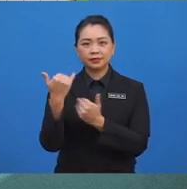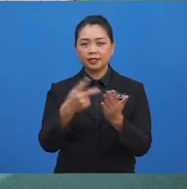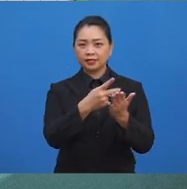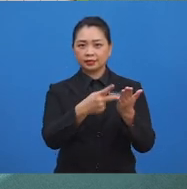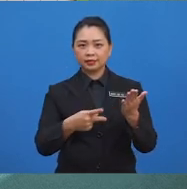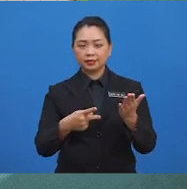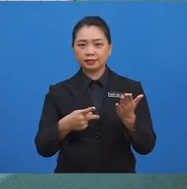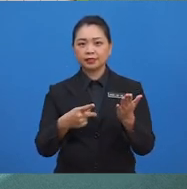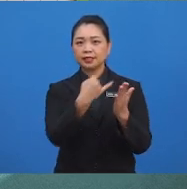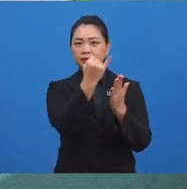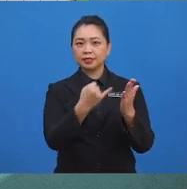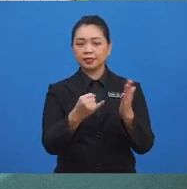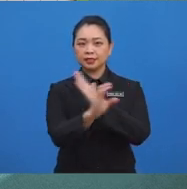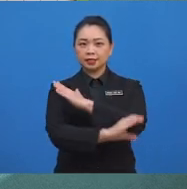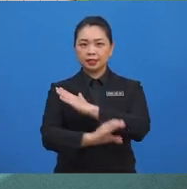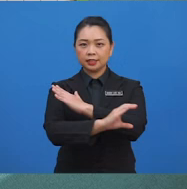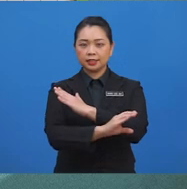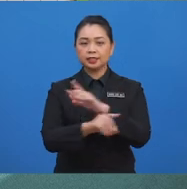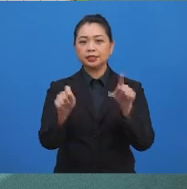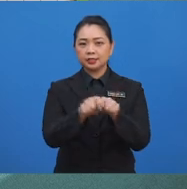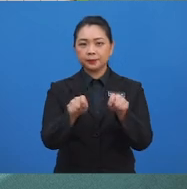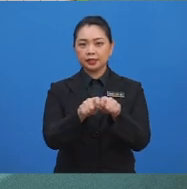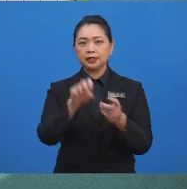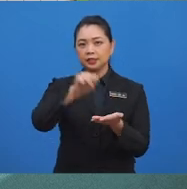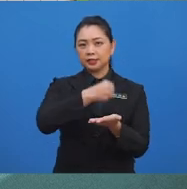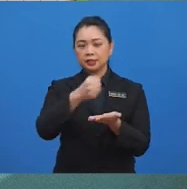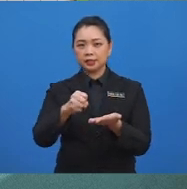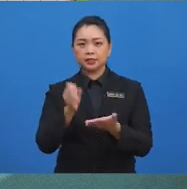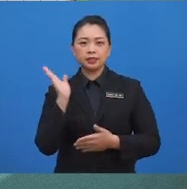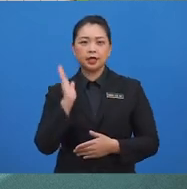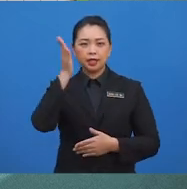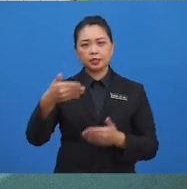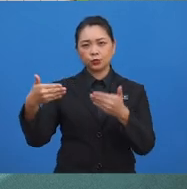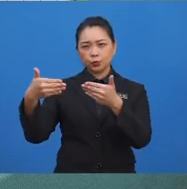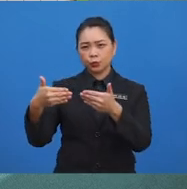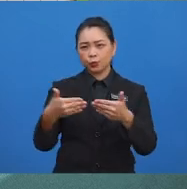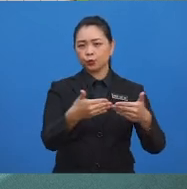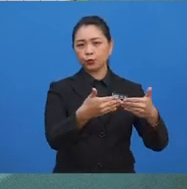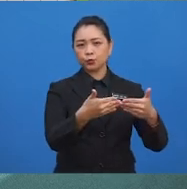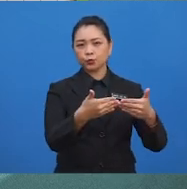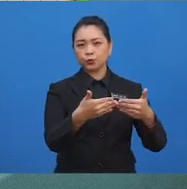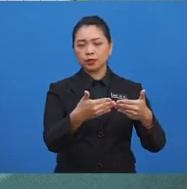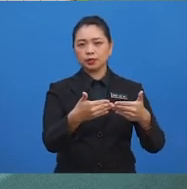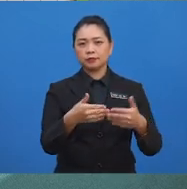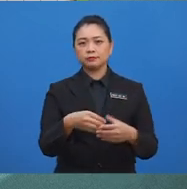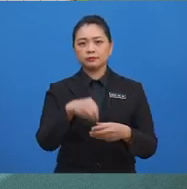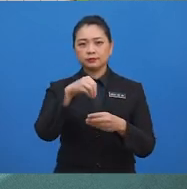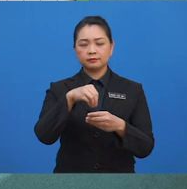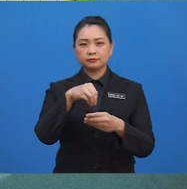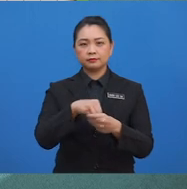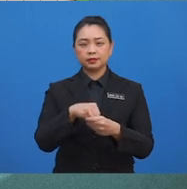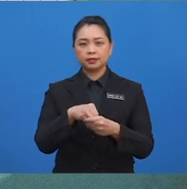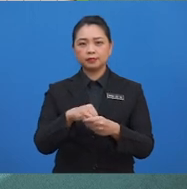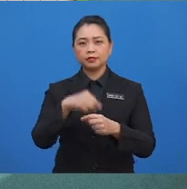Khazanah seni negara seperti syair ini akan terus segar dalam kalangan